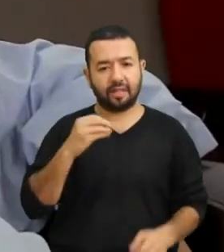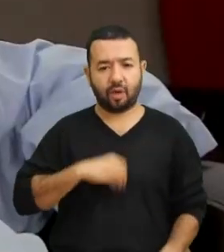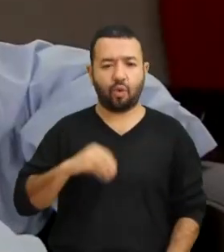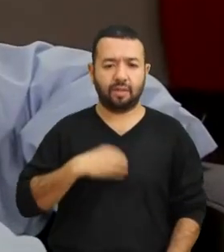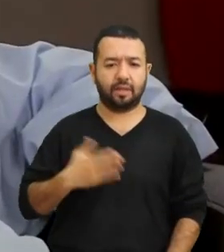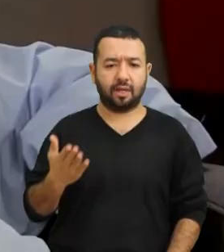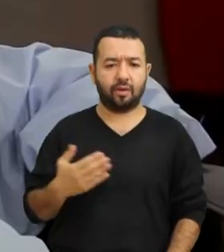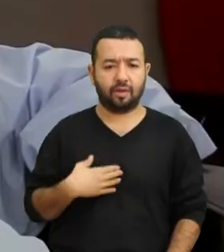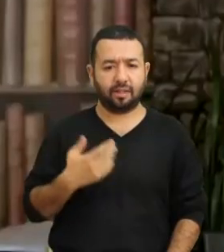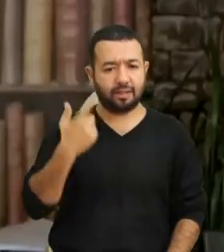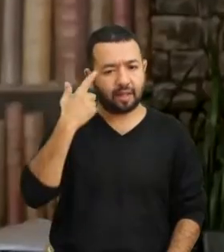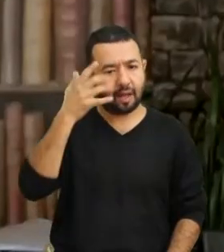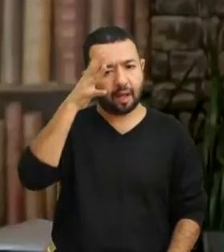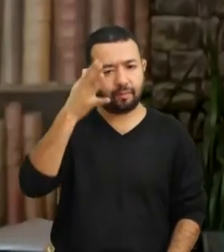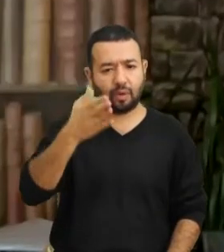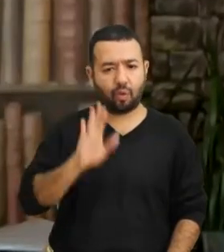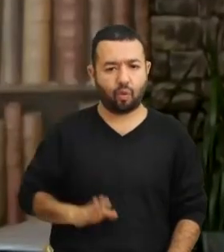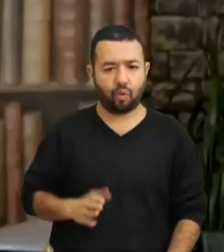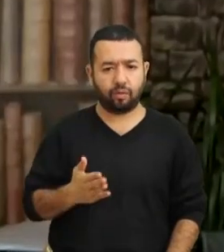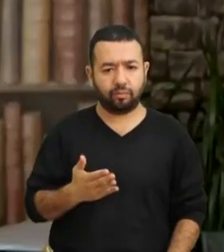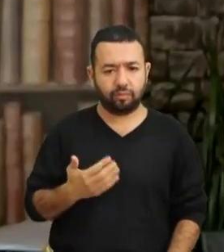san. Benim saf oğlum.